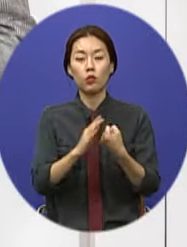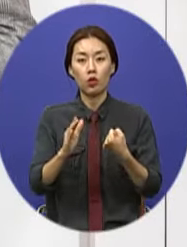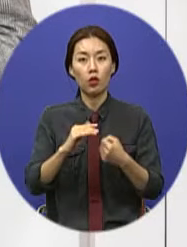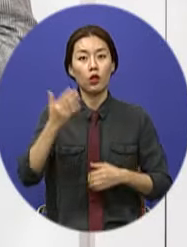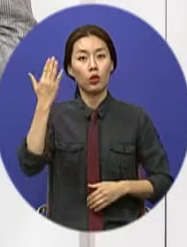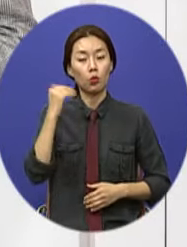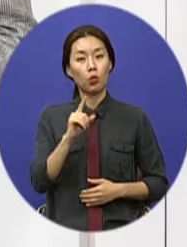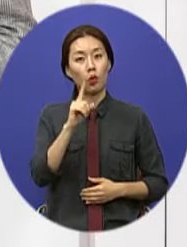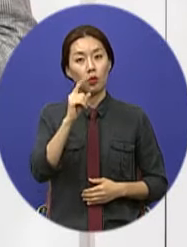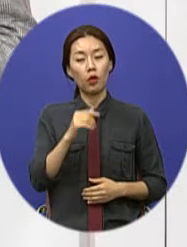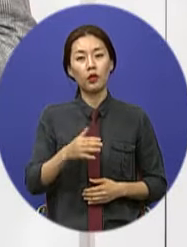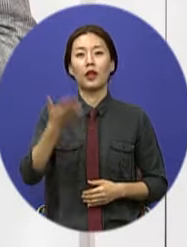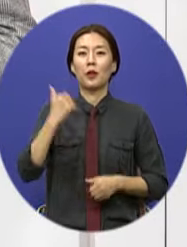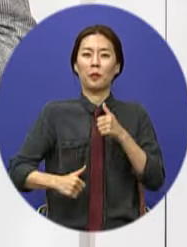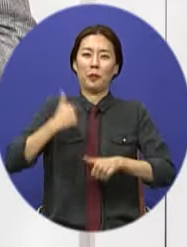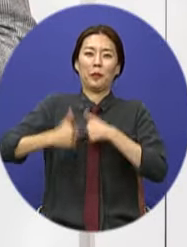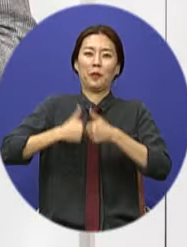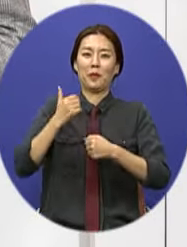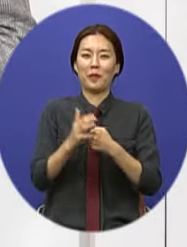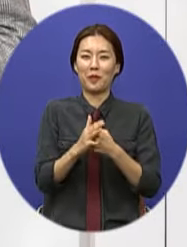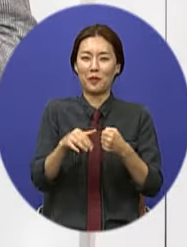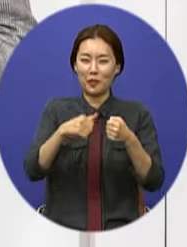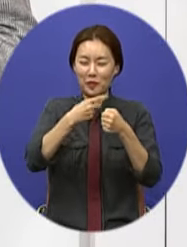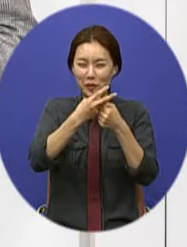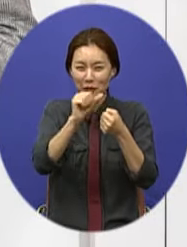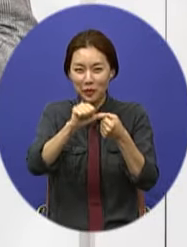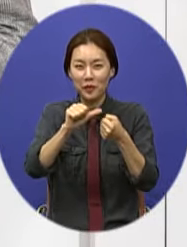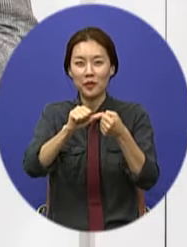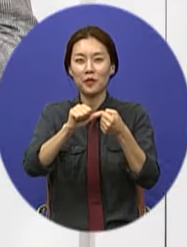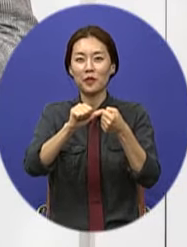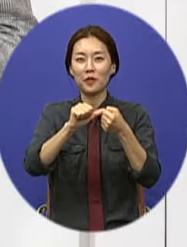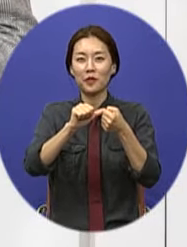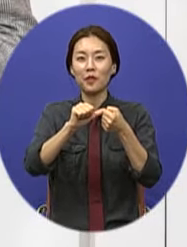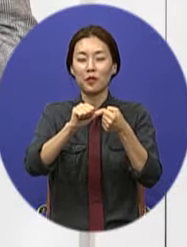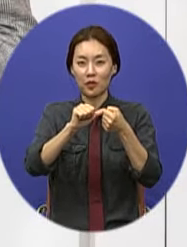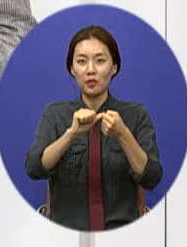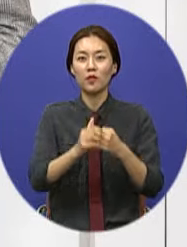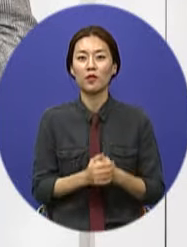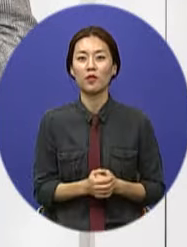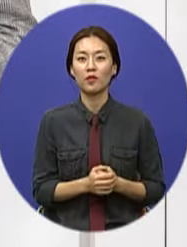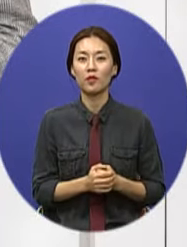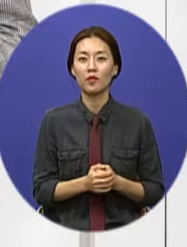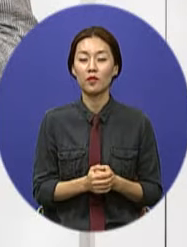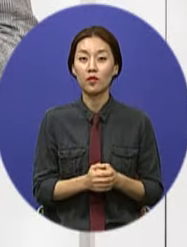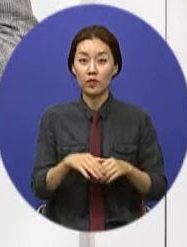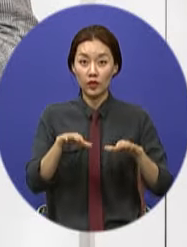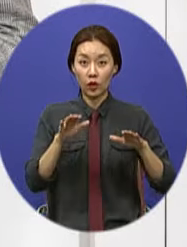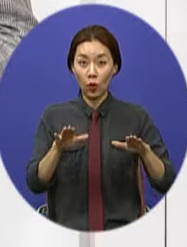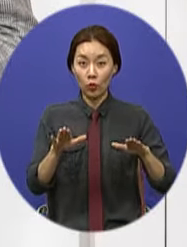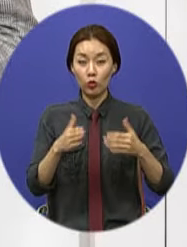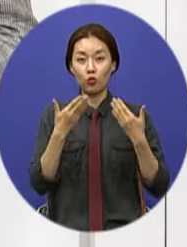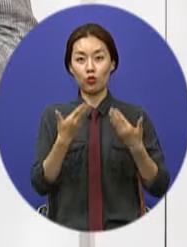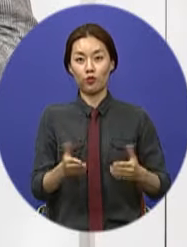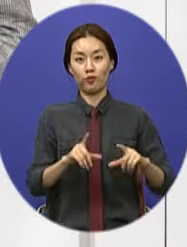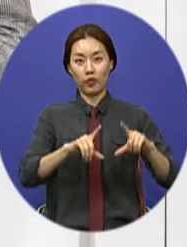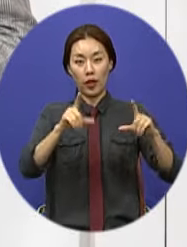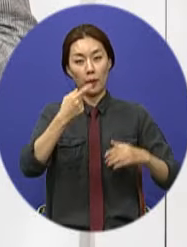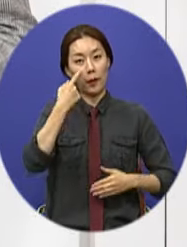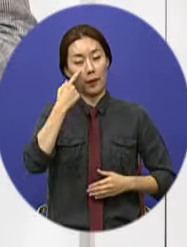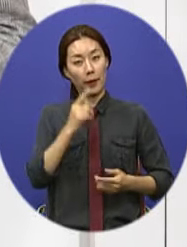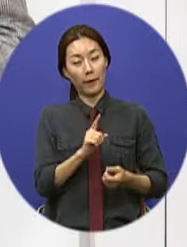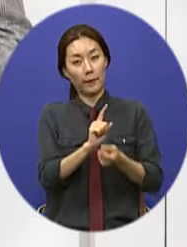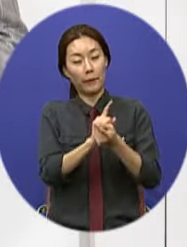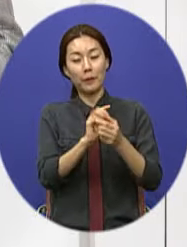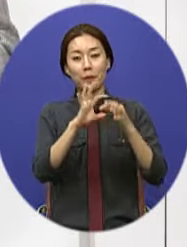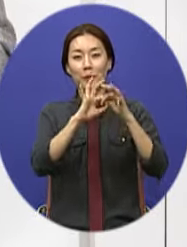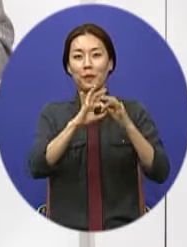하루 저녁에 화딱지가 나서 다섯 번을 했어요. 그래도 다 못했거든요. 그랬어요? 예, 오늘은 쉬는 날인데 해보니까 되네요.